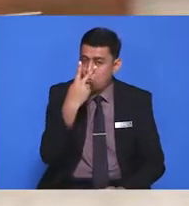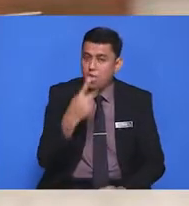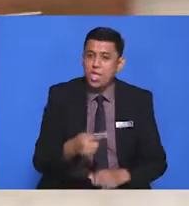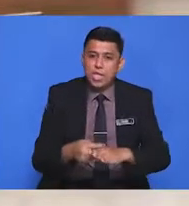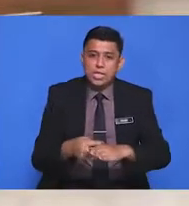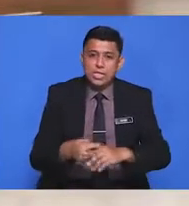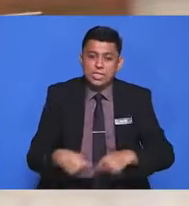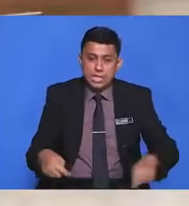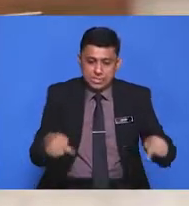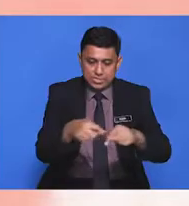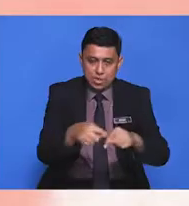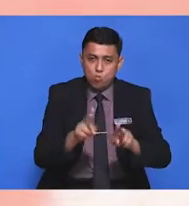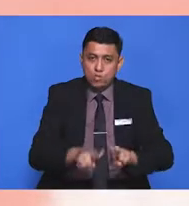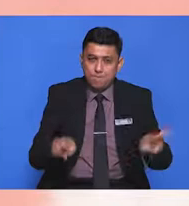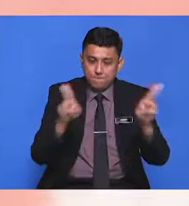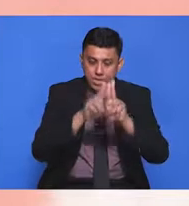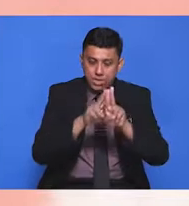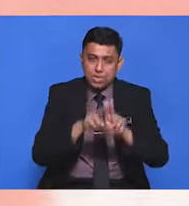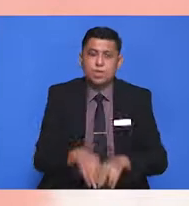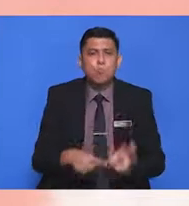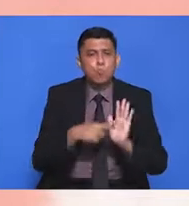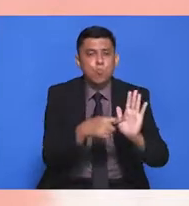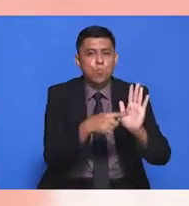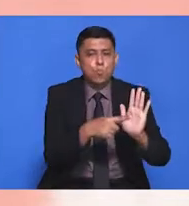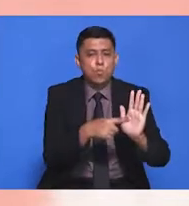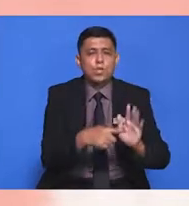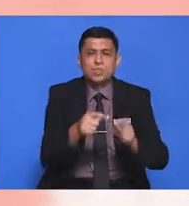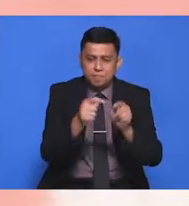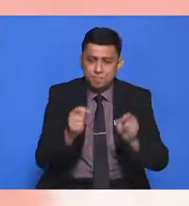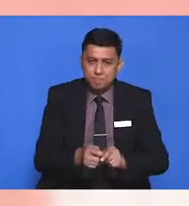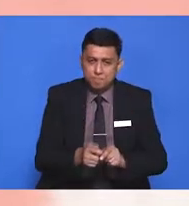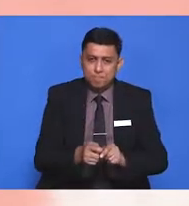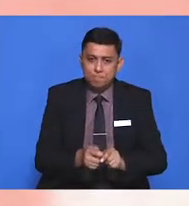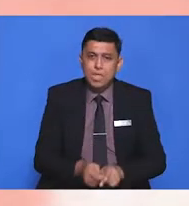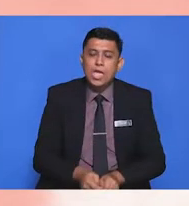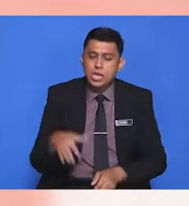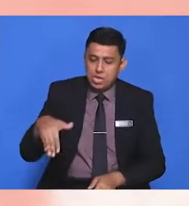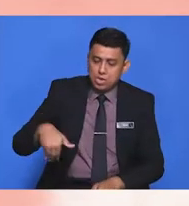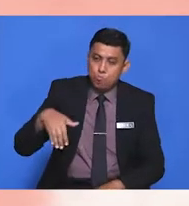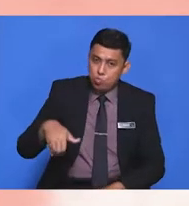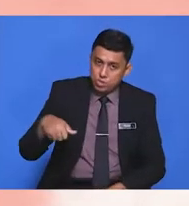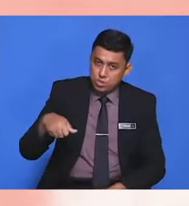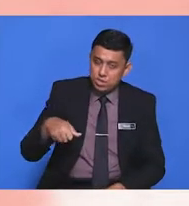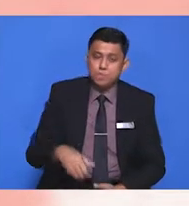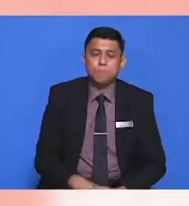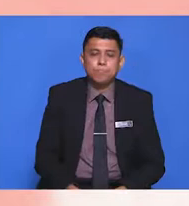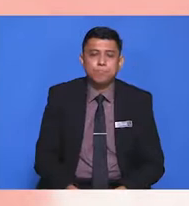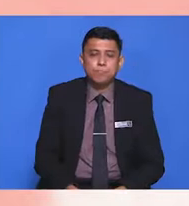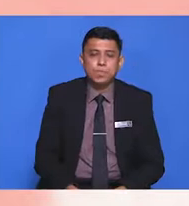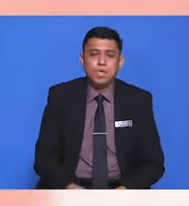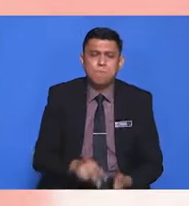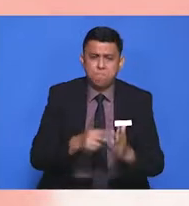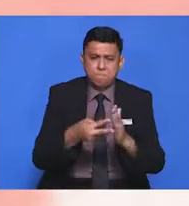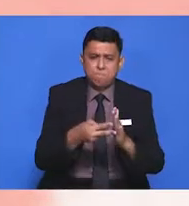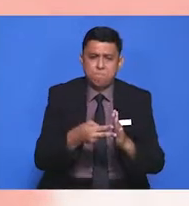Tenggara melalui paparan ini. Paparan menunjukkan lokasi Tol Sep di Kemboja. Tol dalam bahasa Kemboja bermaksud